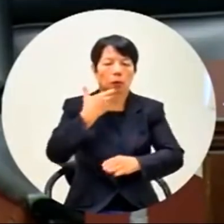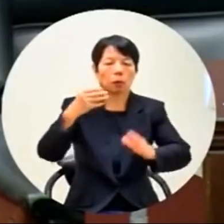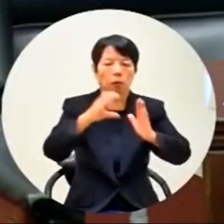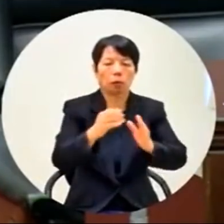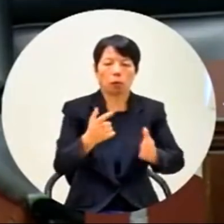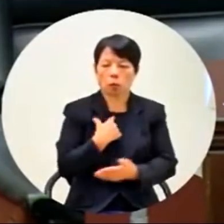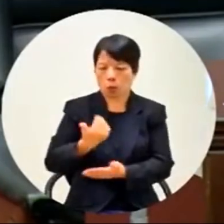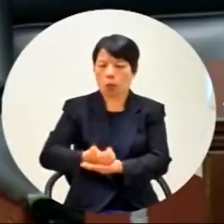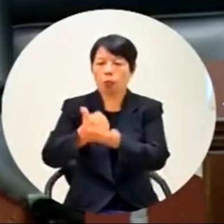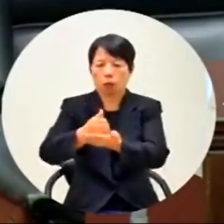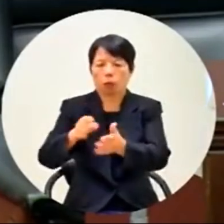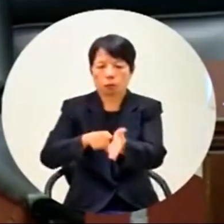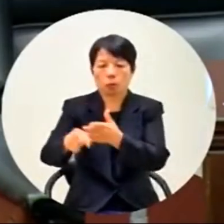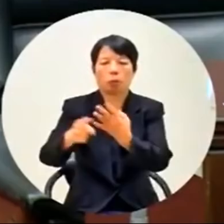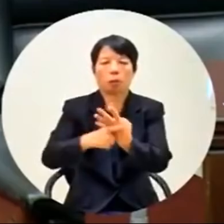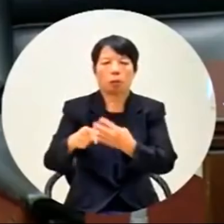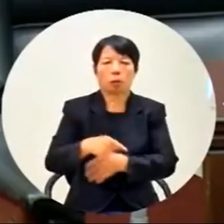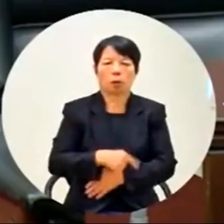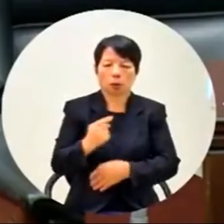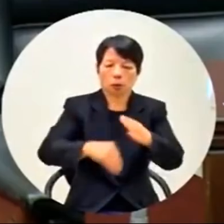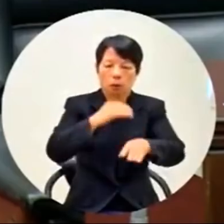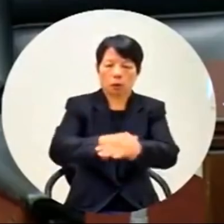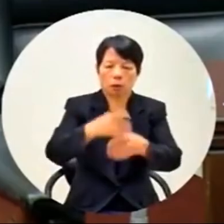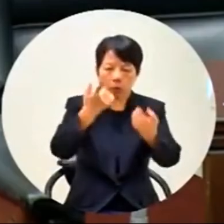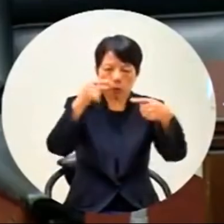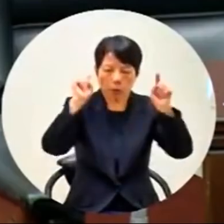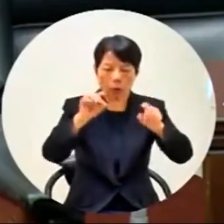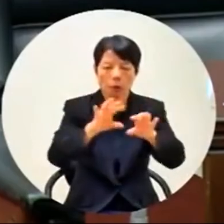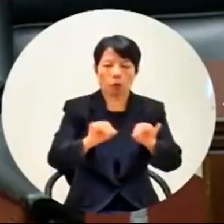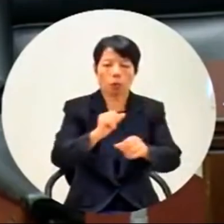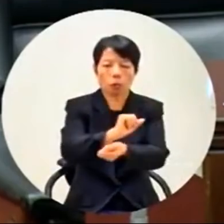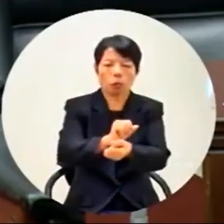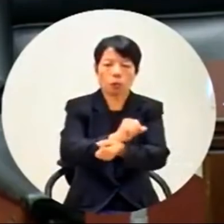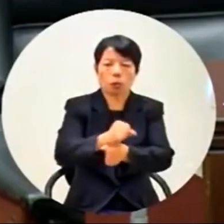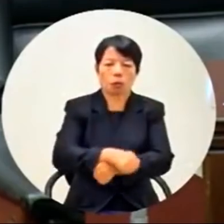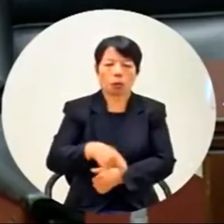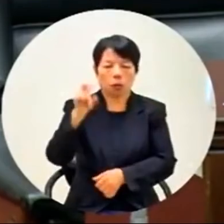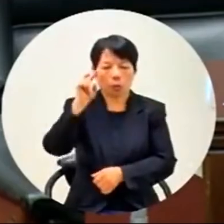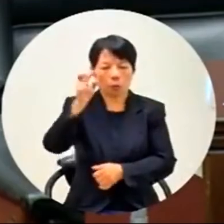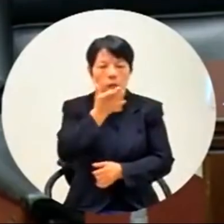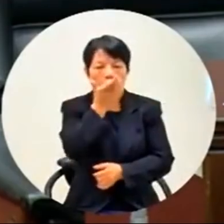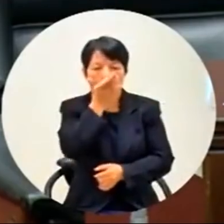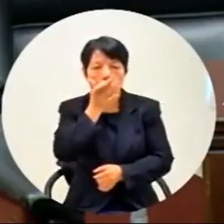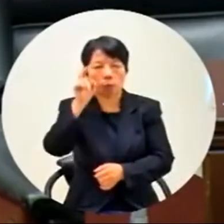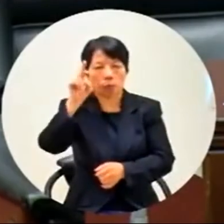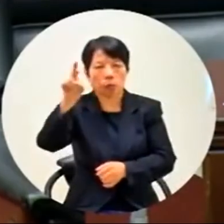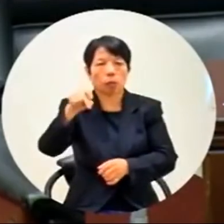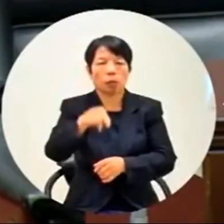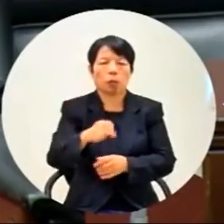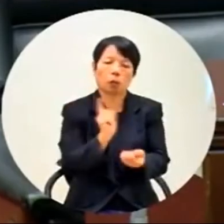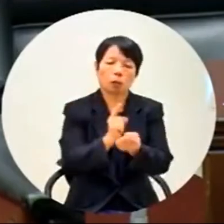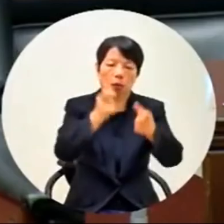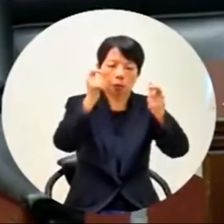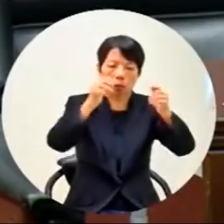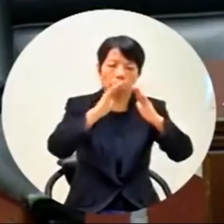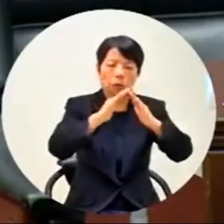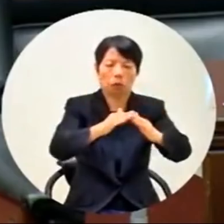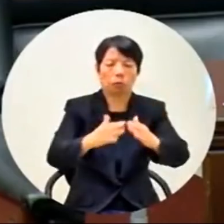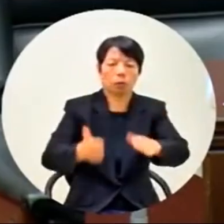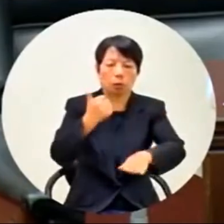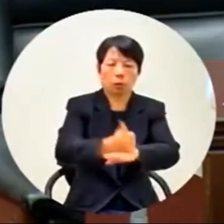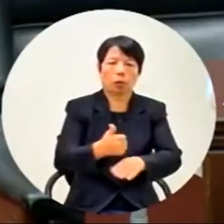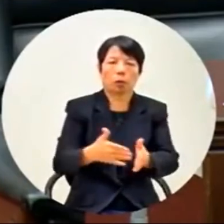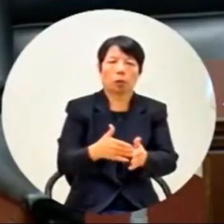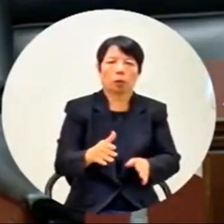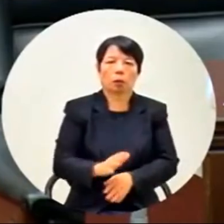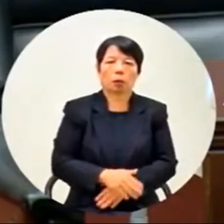重你的专业，你是成功大学土木硕士博士，你在高雄市府的时候就已经在我